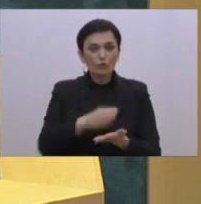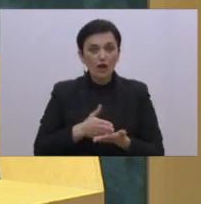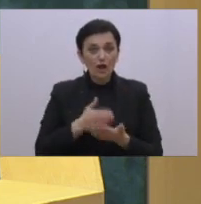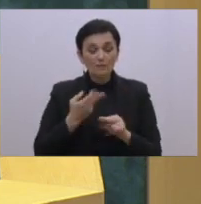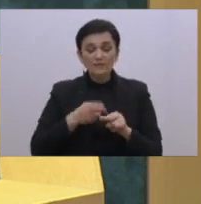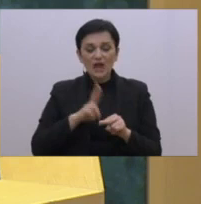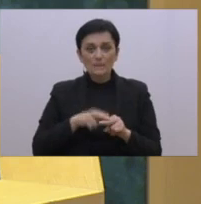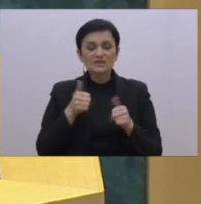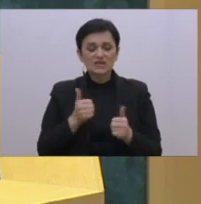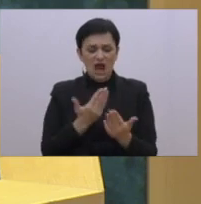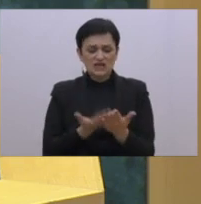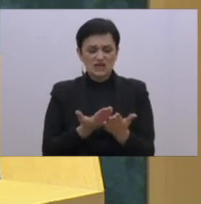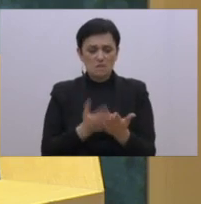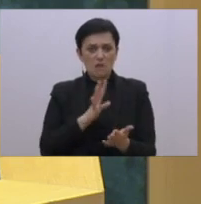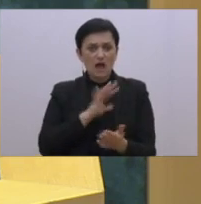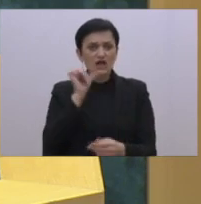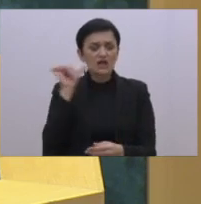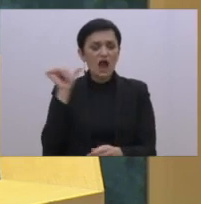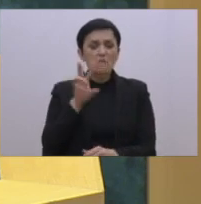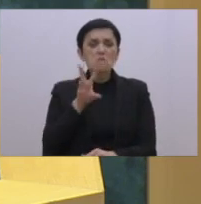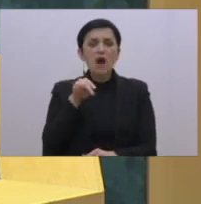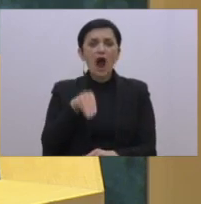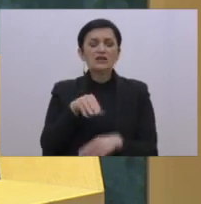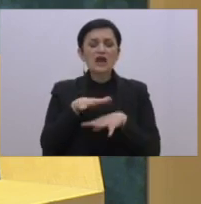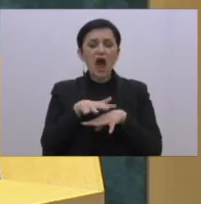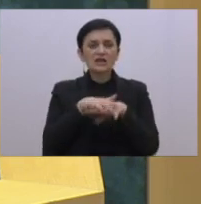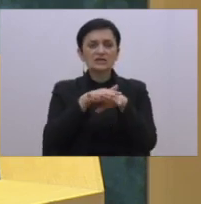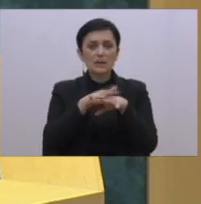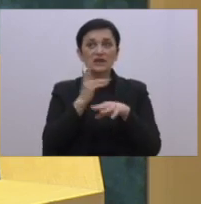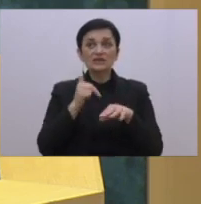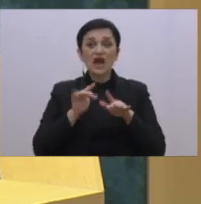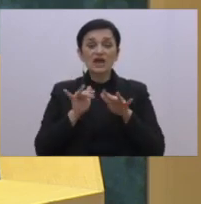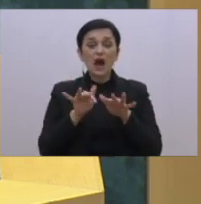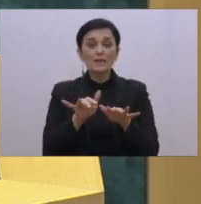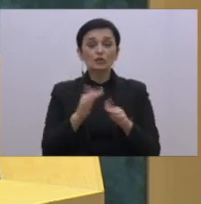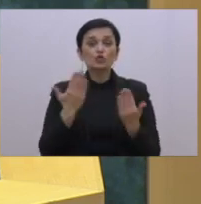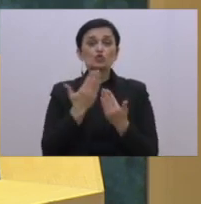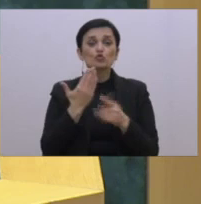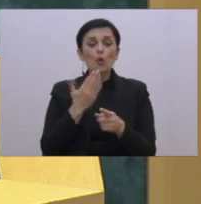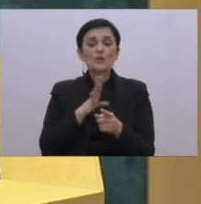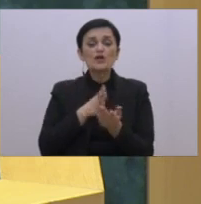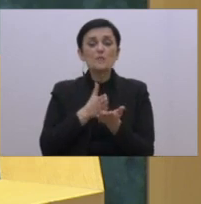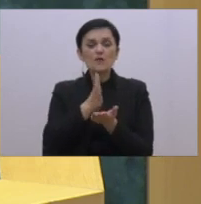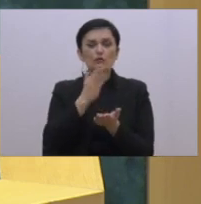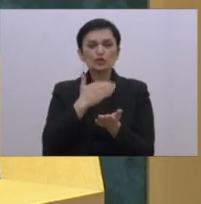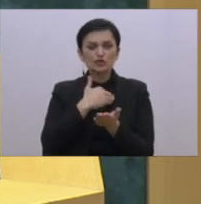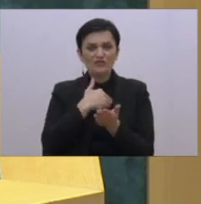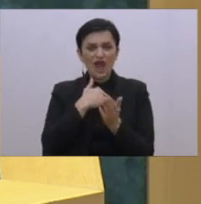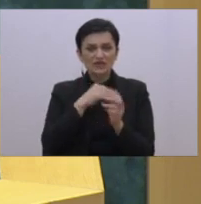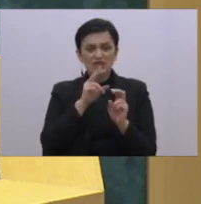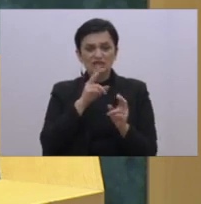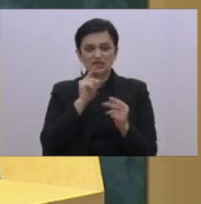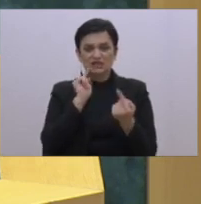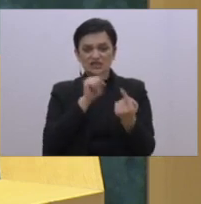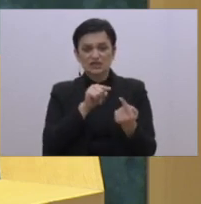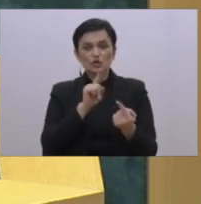ამის ყველაზე კარგი მაგალითი იყო გასული წლის მარტის აქციები და კამპანია, რომელიც მიმართული იყო ჩვენი გაზრახვის წინააღმდეგ,